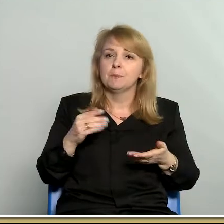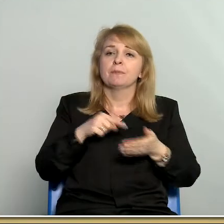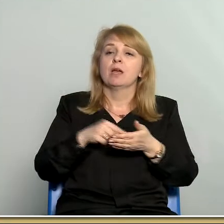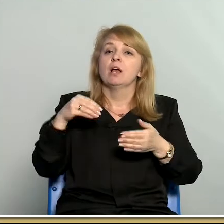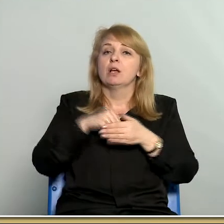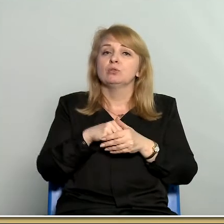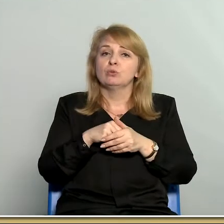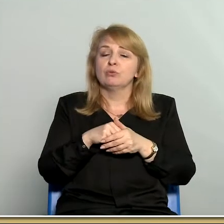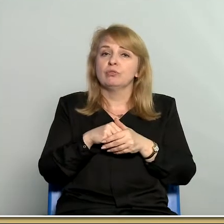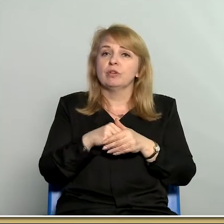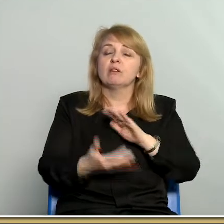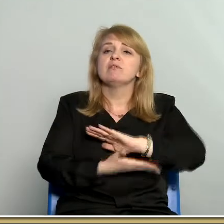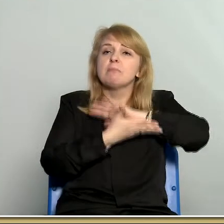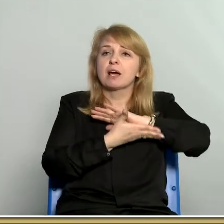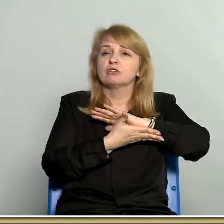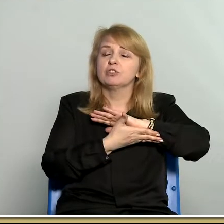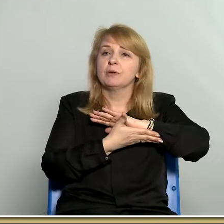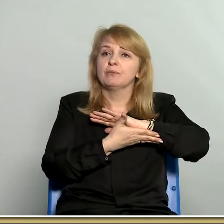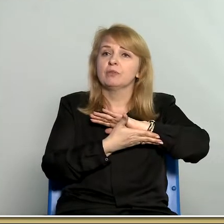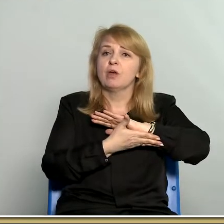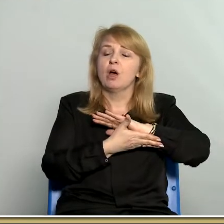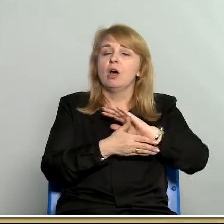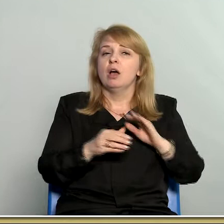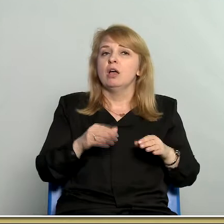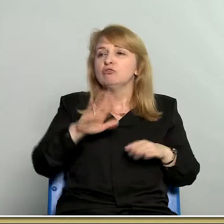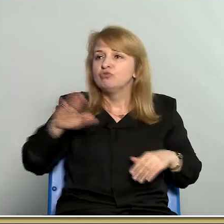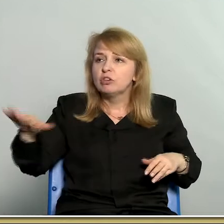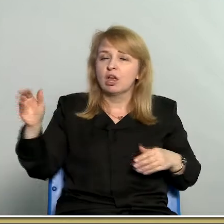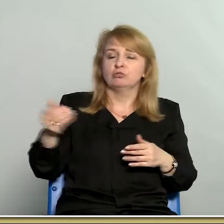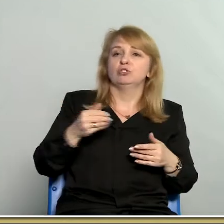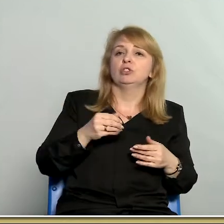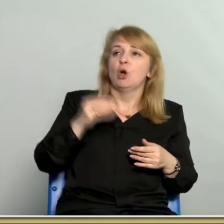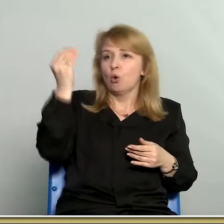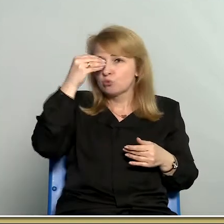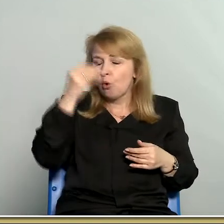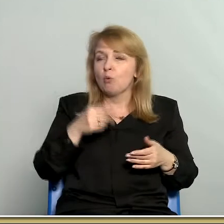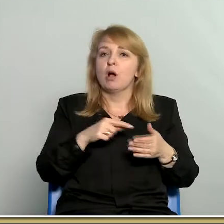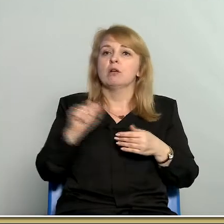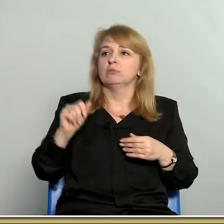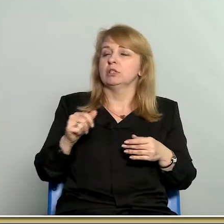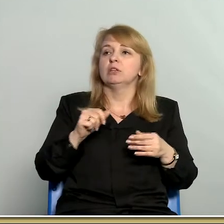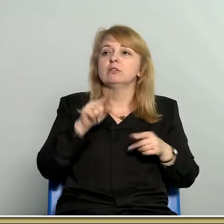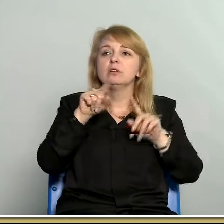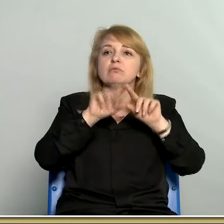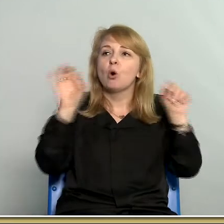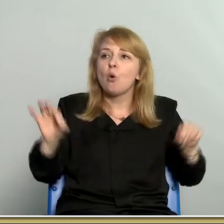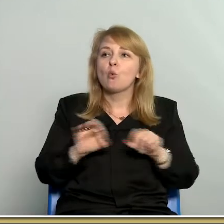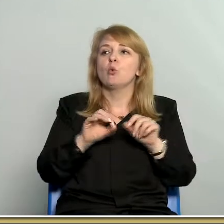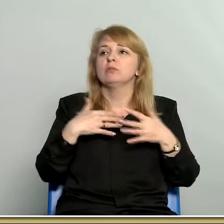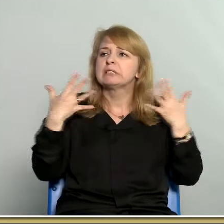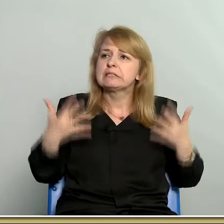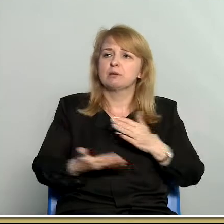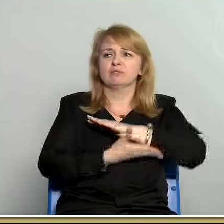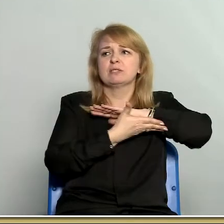wsparcie uczniów, to jeżeli chodzi o szkoleństwo ogólne, to chcemy stawiać na